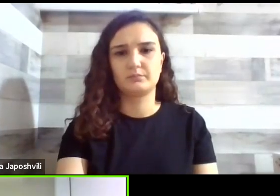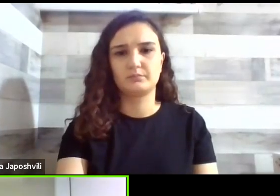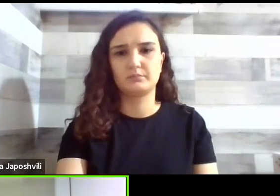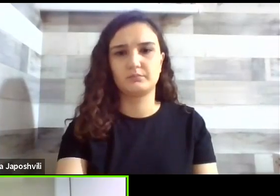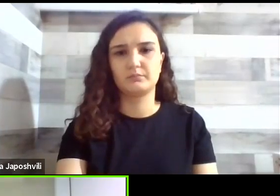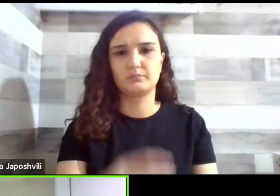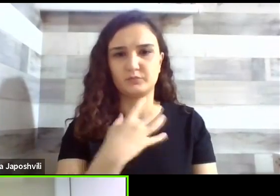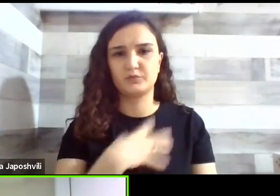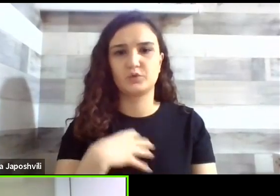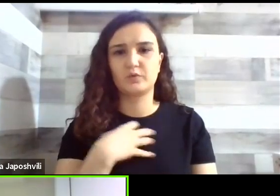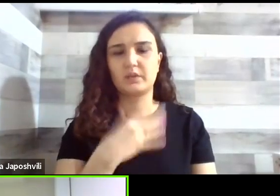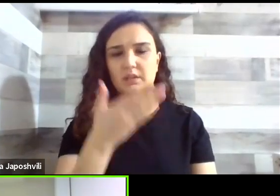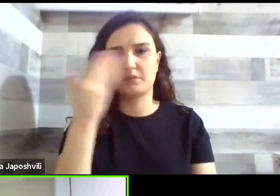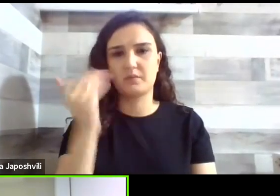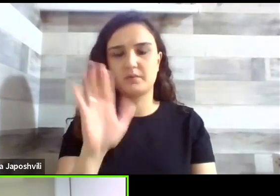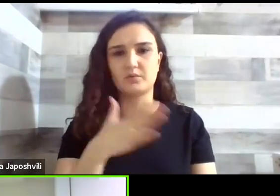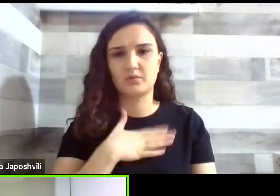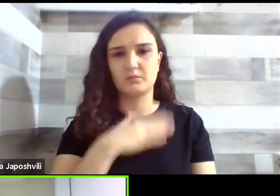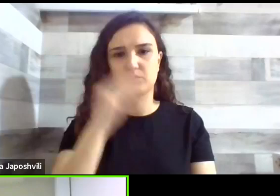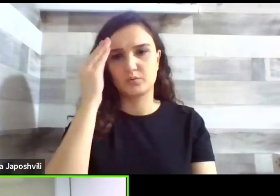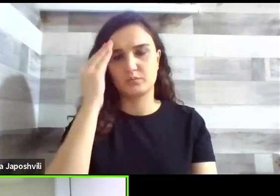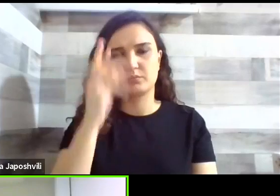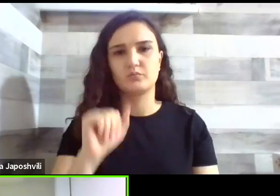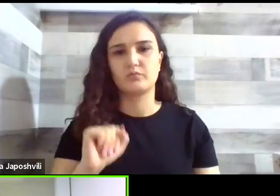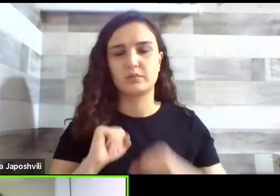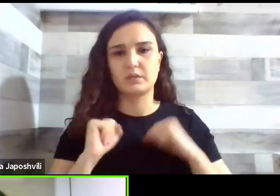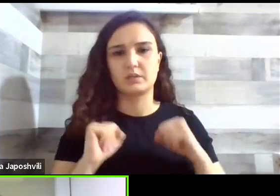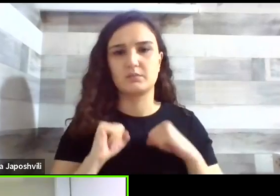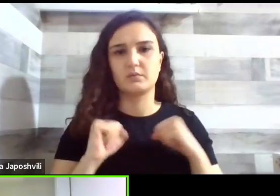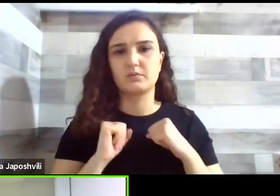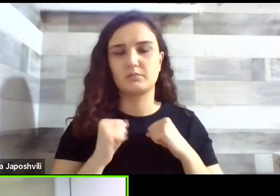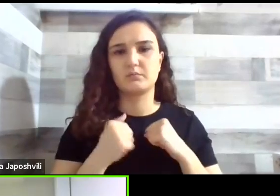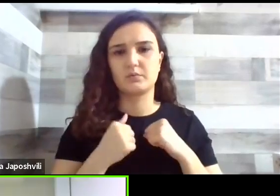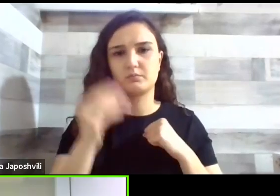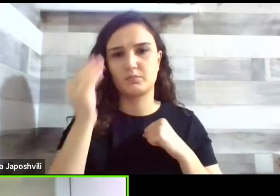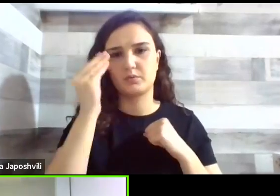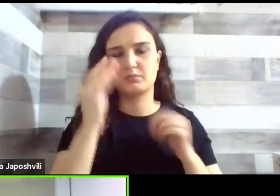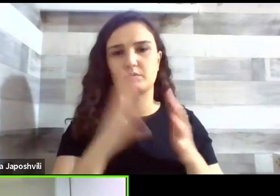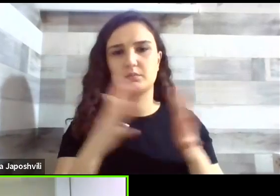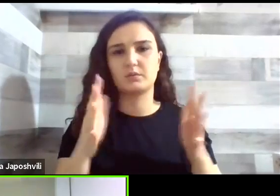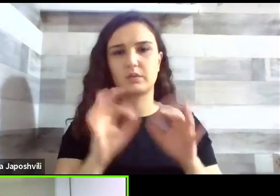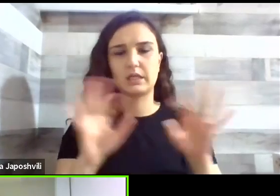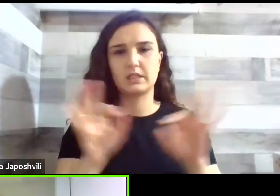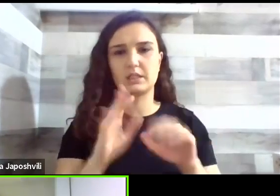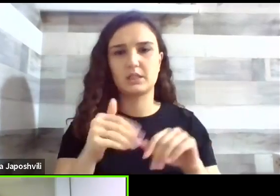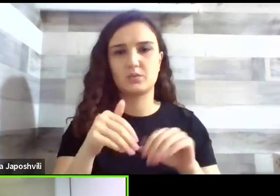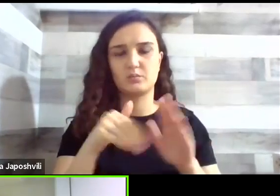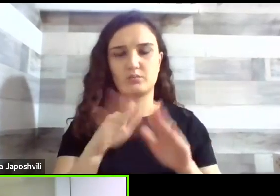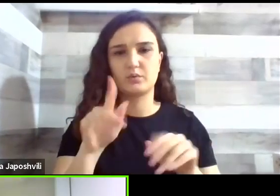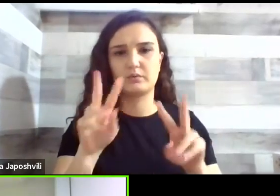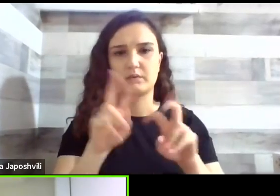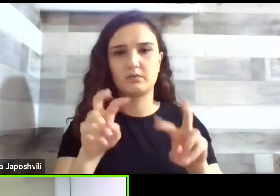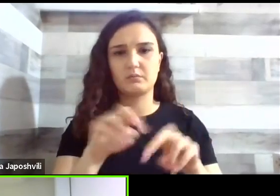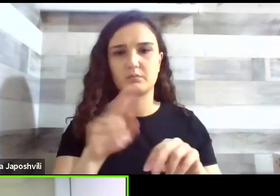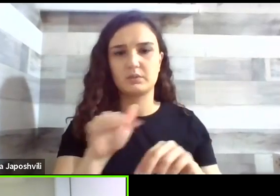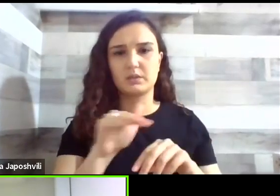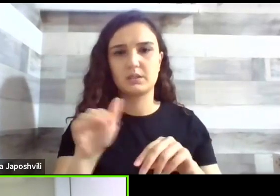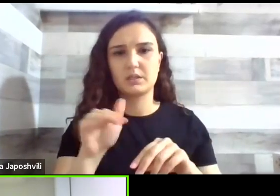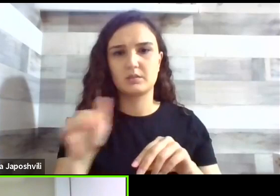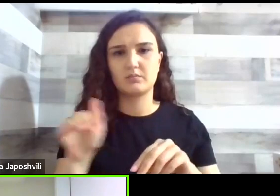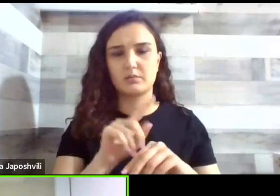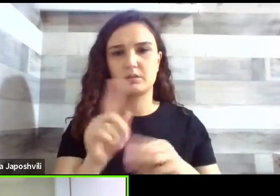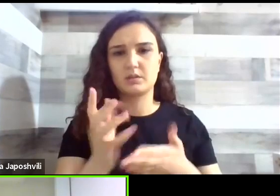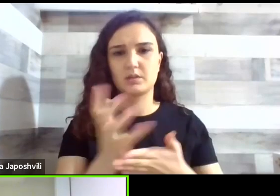არ გამომრჩეს, რა თქმა უნდა, ჩემი მოსაზრებაზე შევეცდები რომ ჩემი მოსაზრებაზე მეტად გაგიზიაროთ უფრო ეს კლავები და მტკიცებულებები, რაც